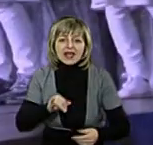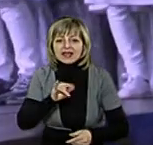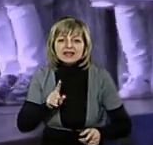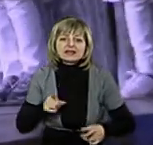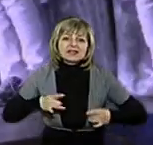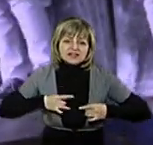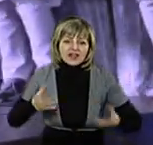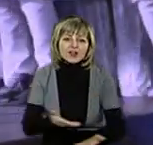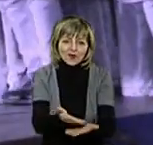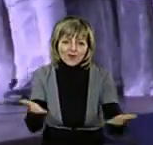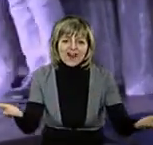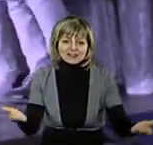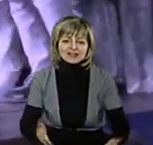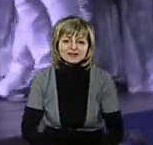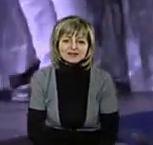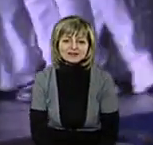вас!